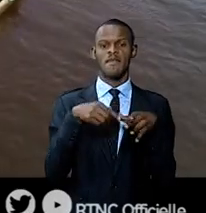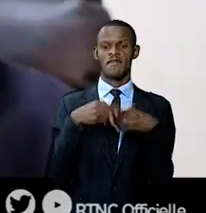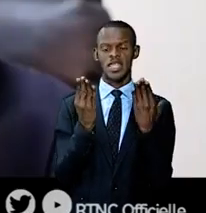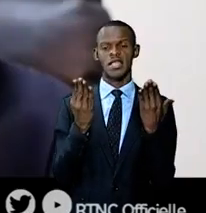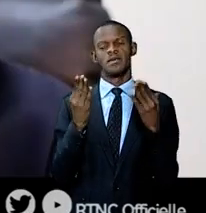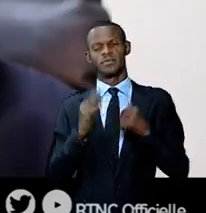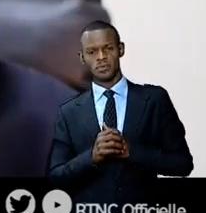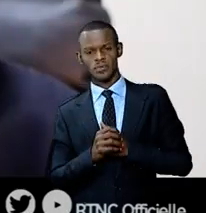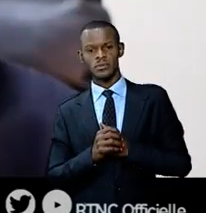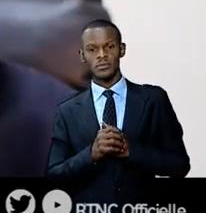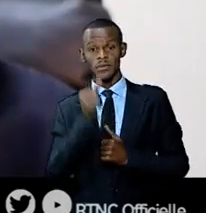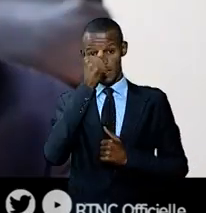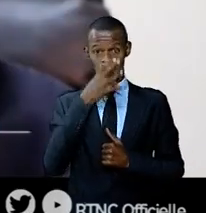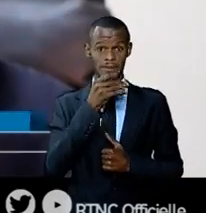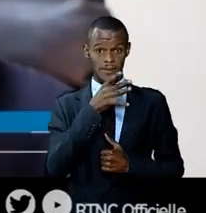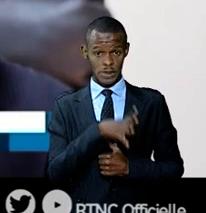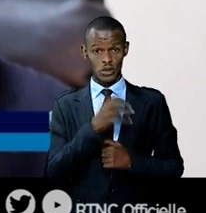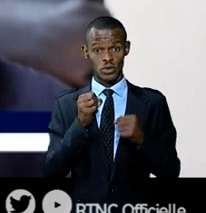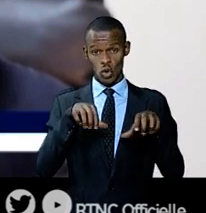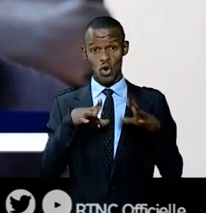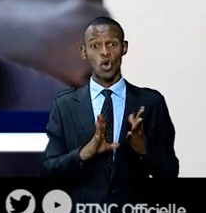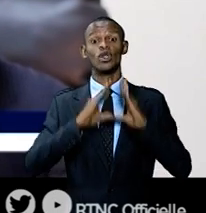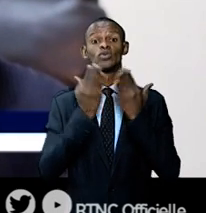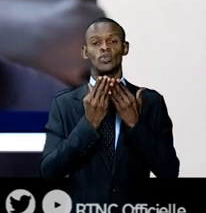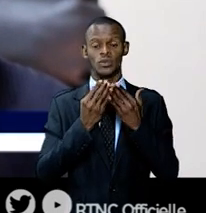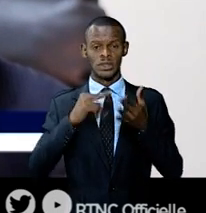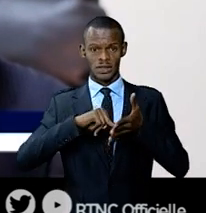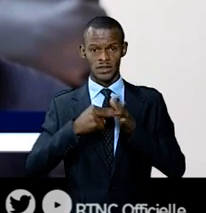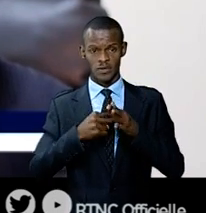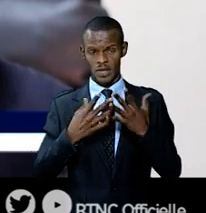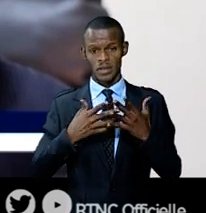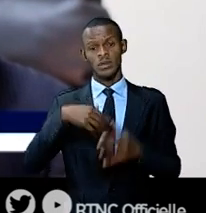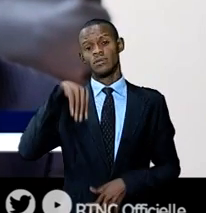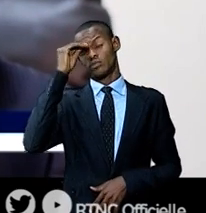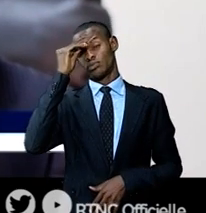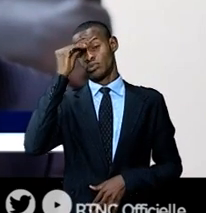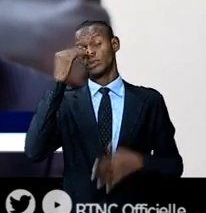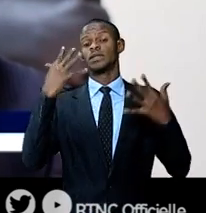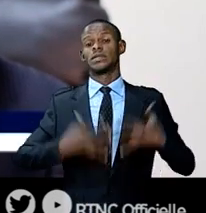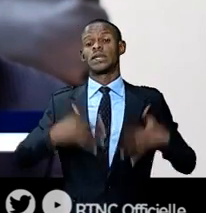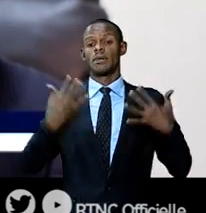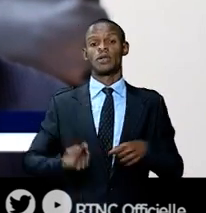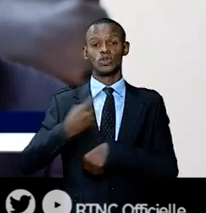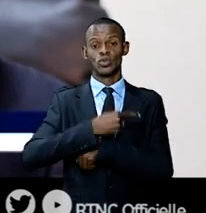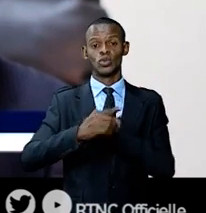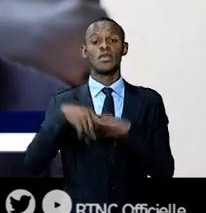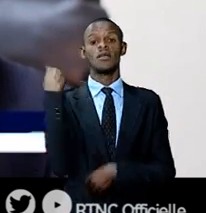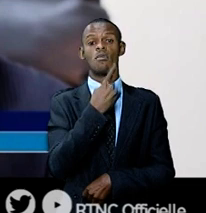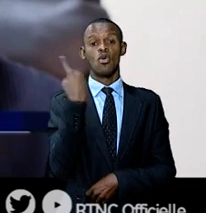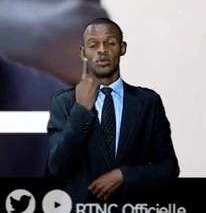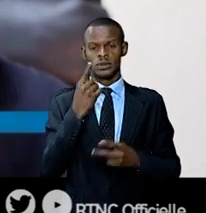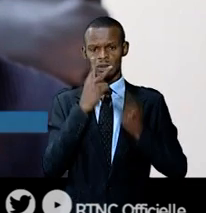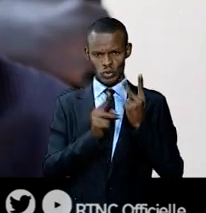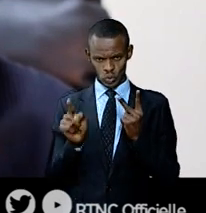rural. Mesdames et messieurs, chers compatriotes, la commémoration de la Journée mondiale du tourisme 2020 se déroule dans des